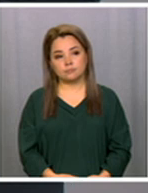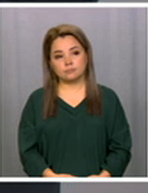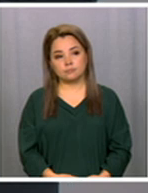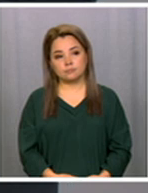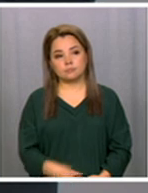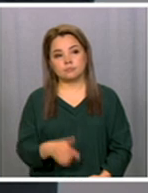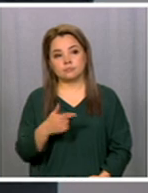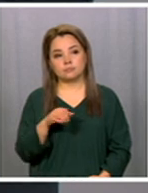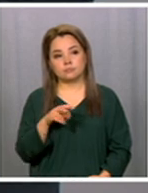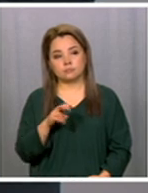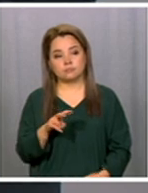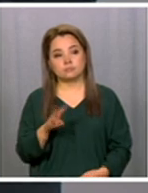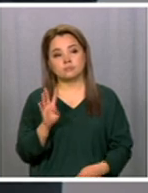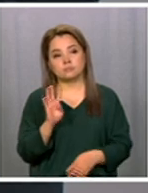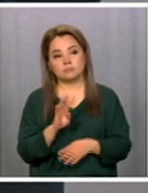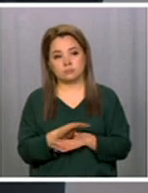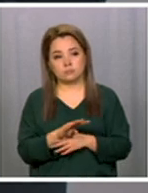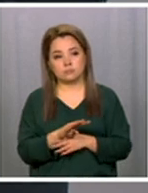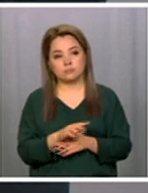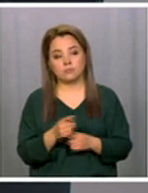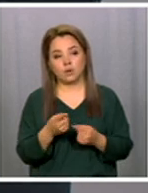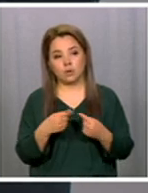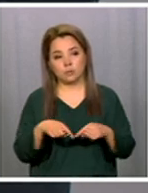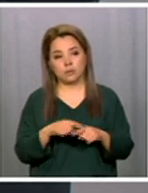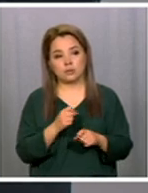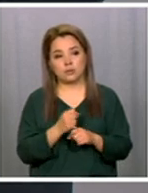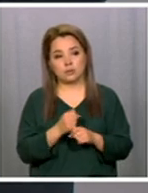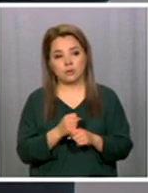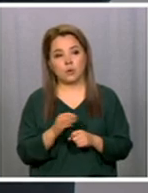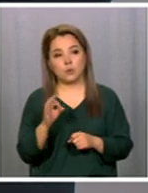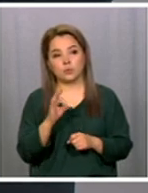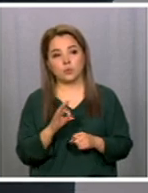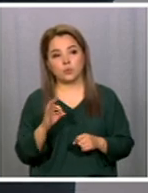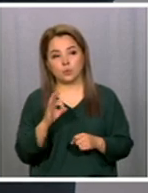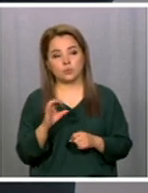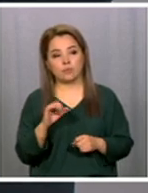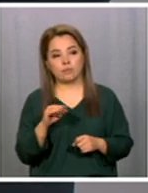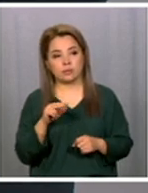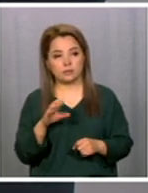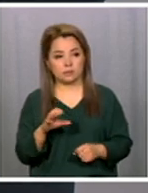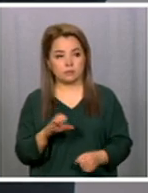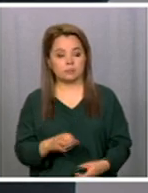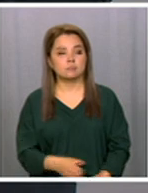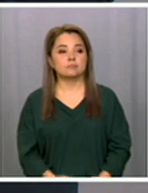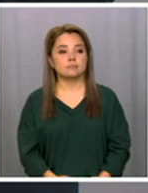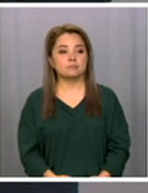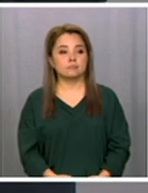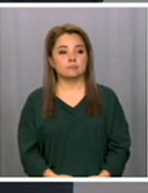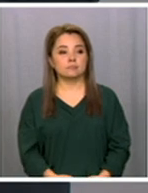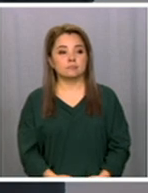Глагол «расстрелять» образован с помощью нулевого суффикса.